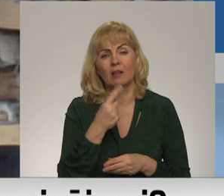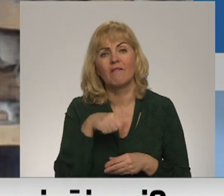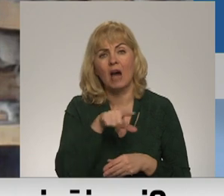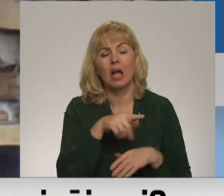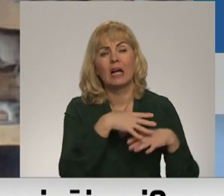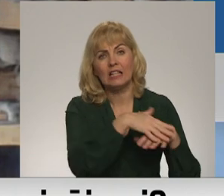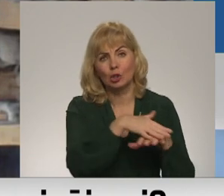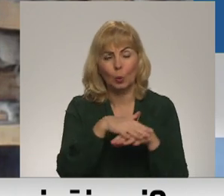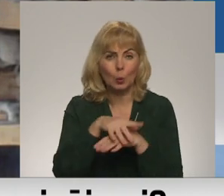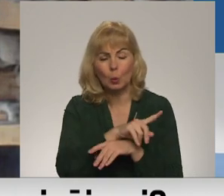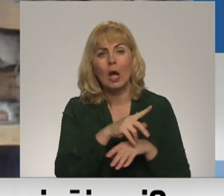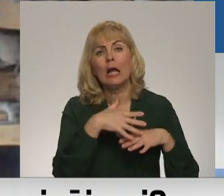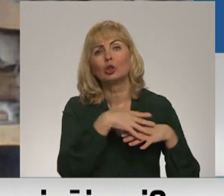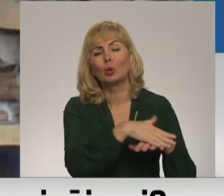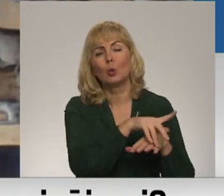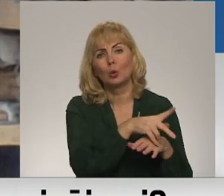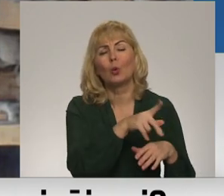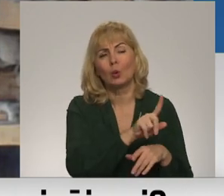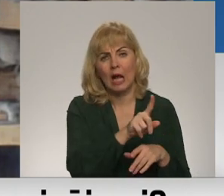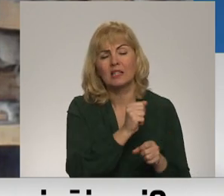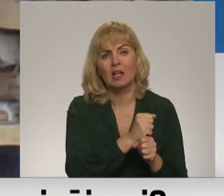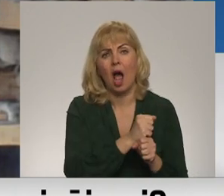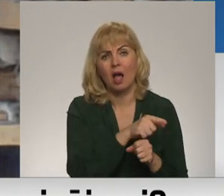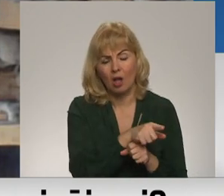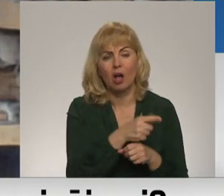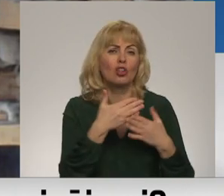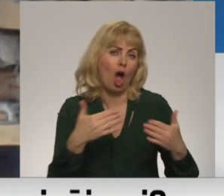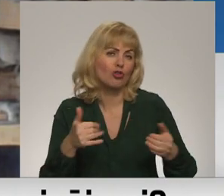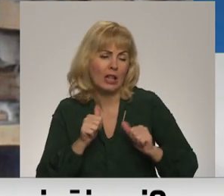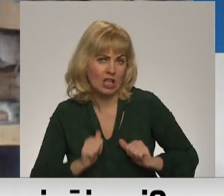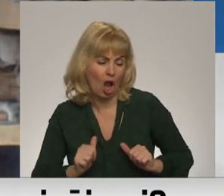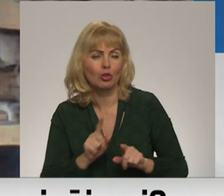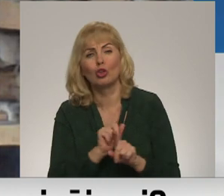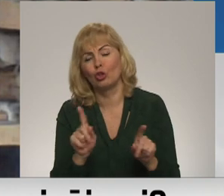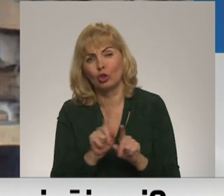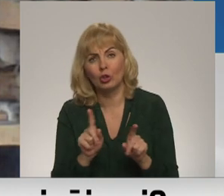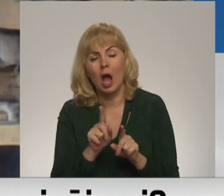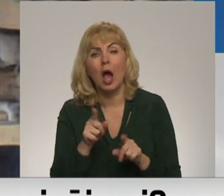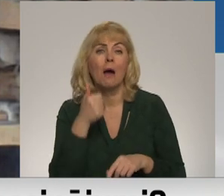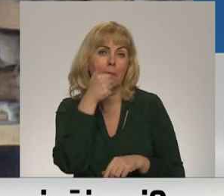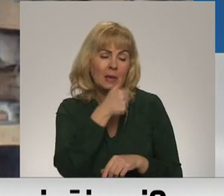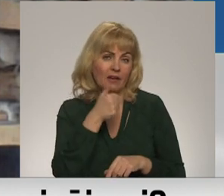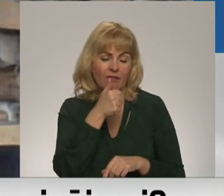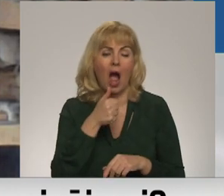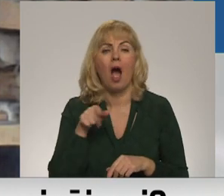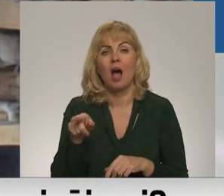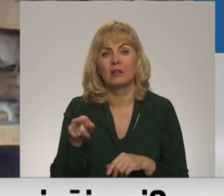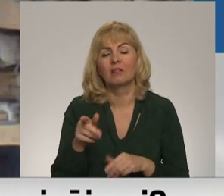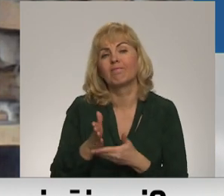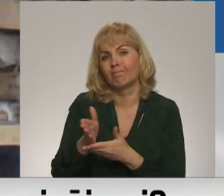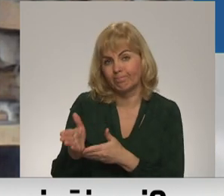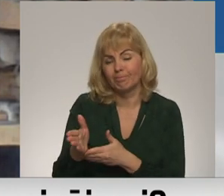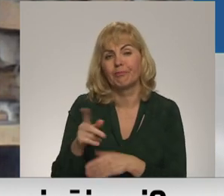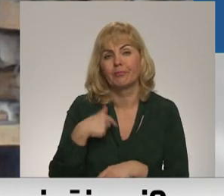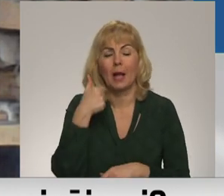kas ar šo strādā dienestos, dažādos dienestos noteikti ir struktūras. Jā. No privātā sektora es personīgi